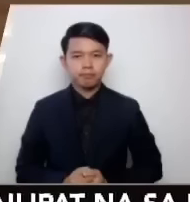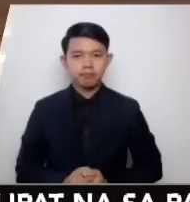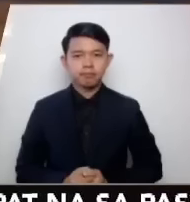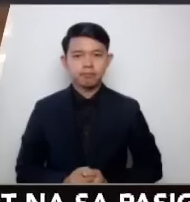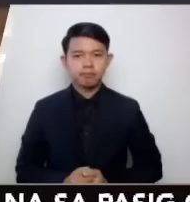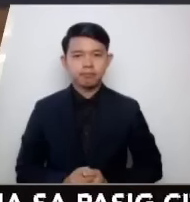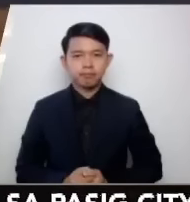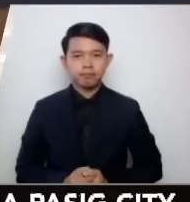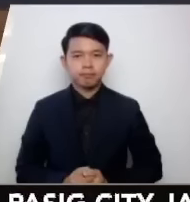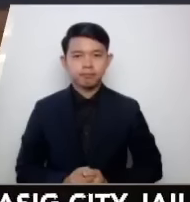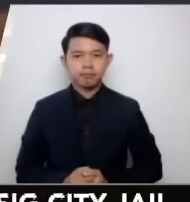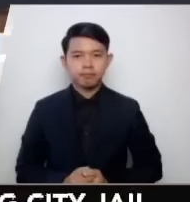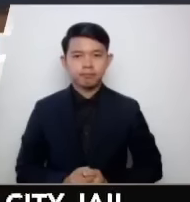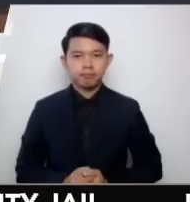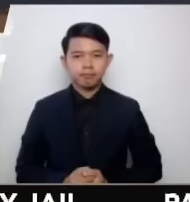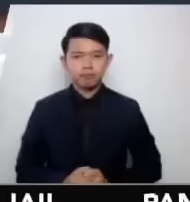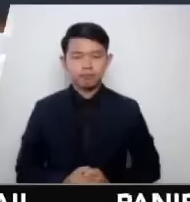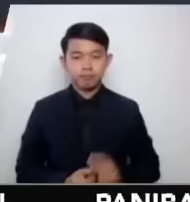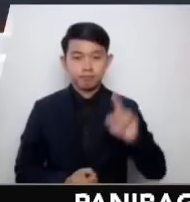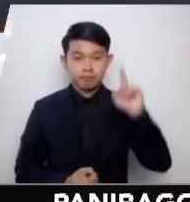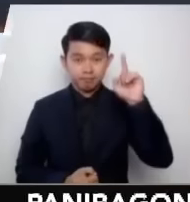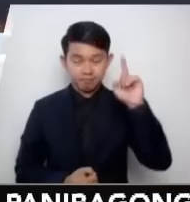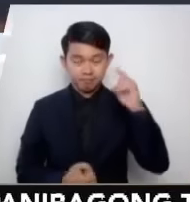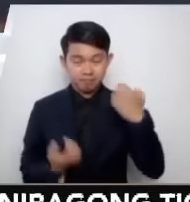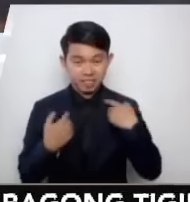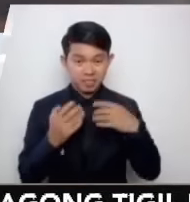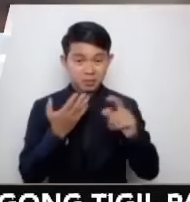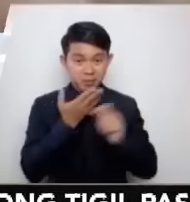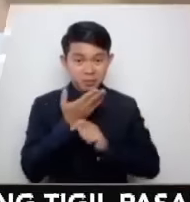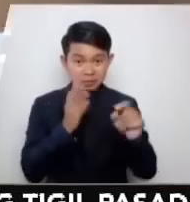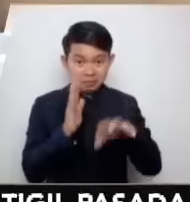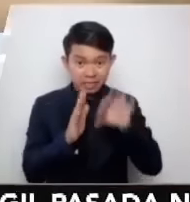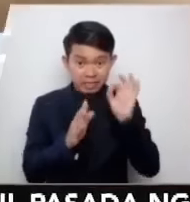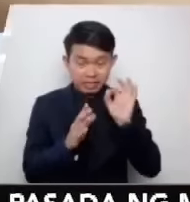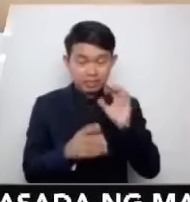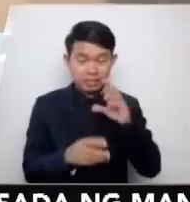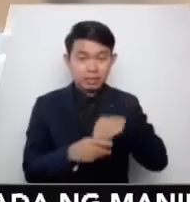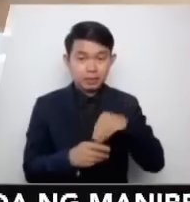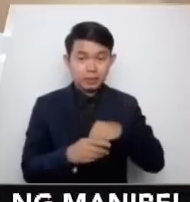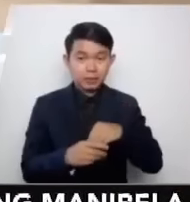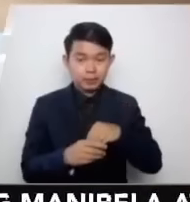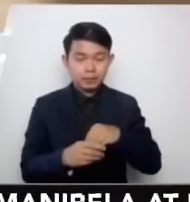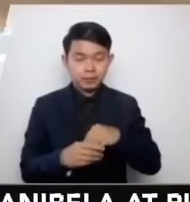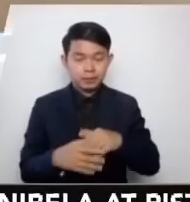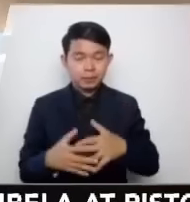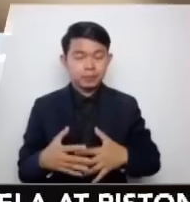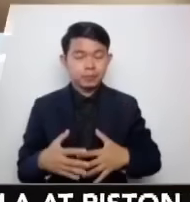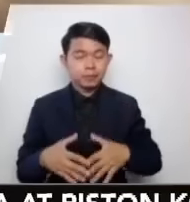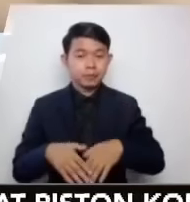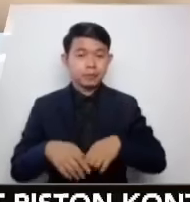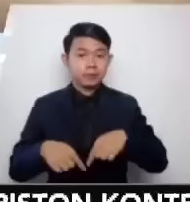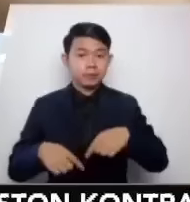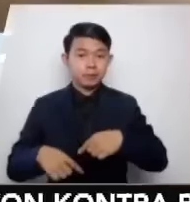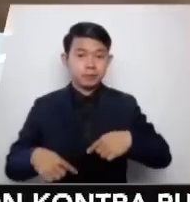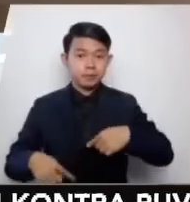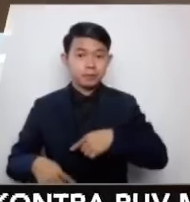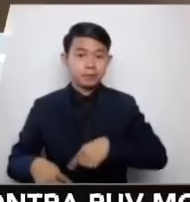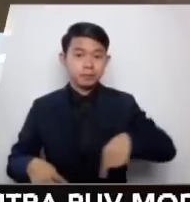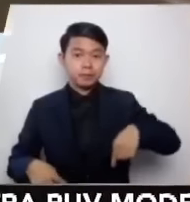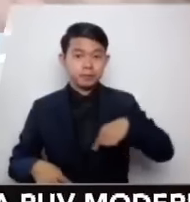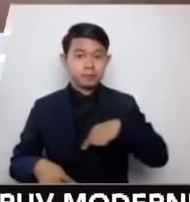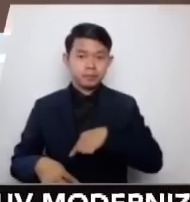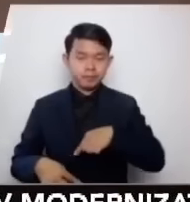Suspected drugs that have been released by the she was taken to a local hospital where she